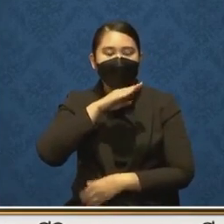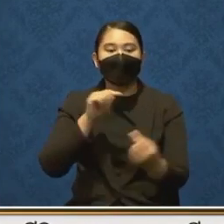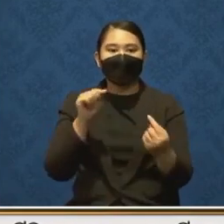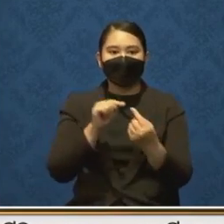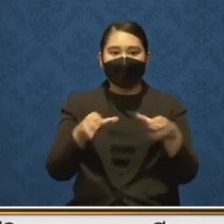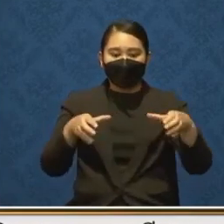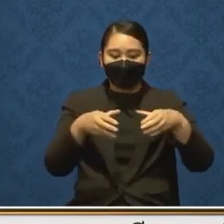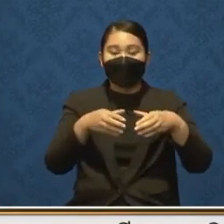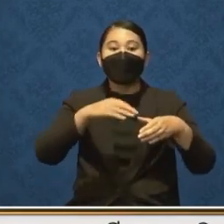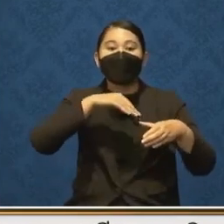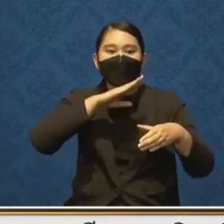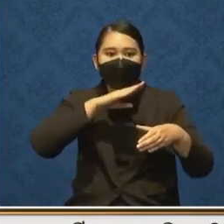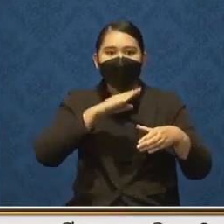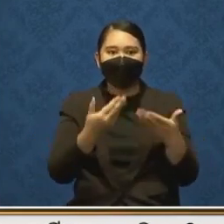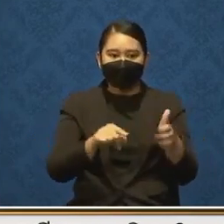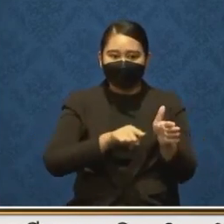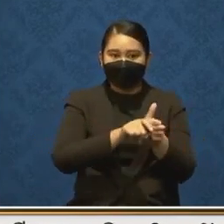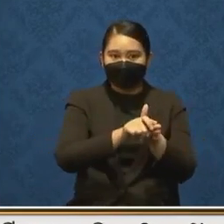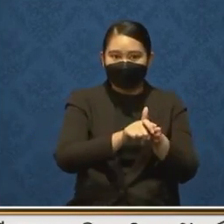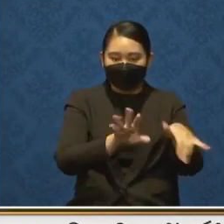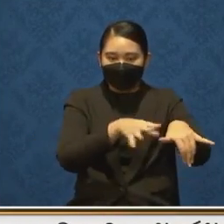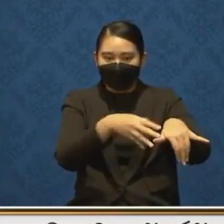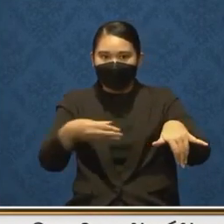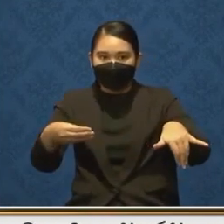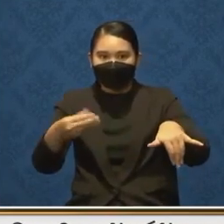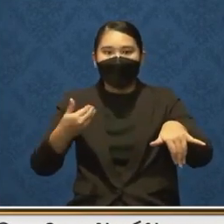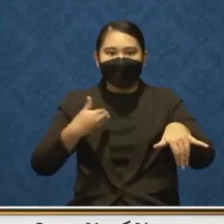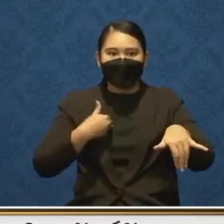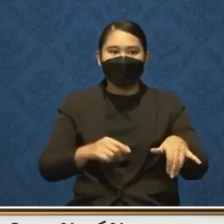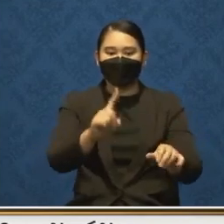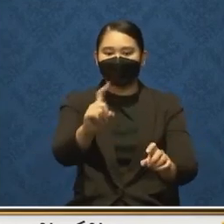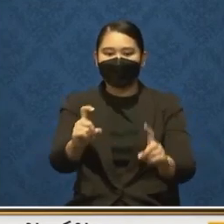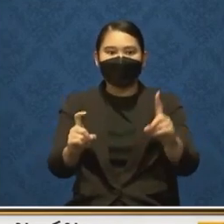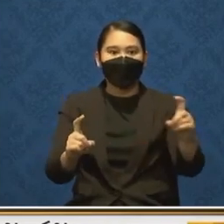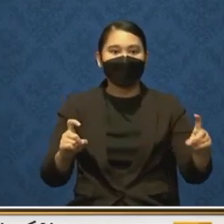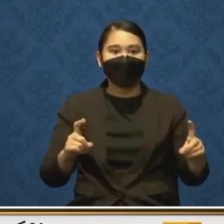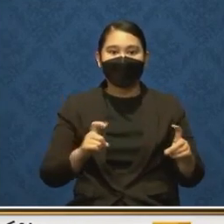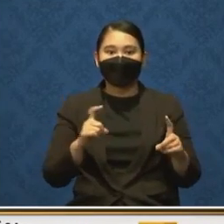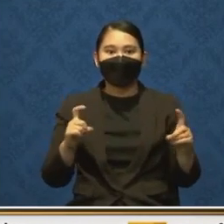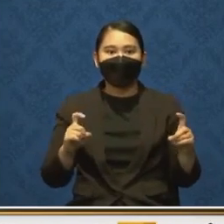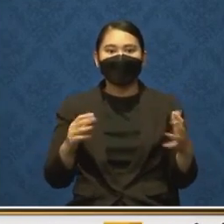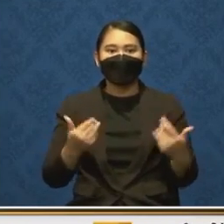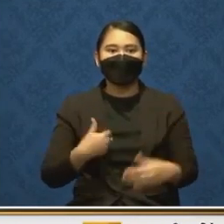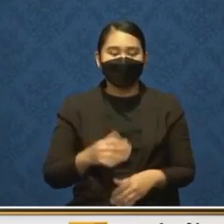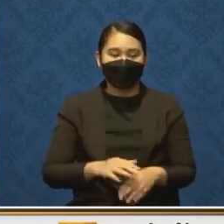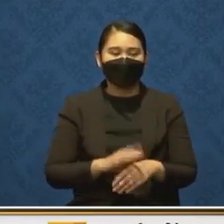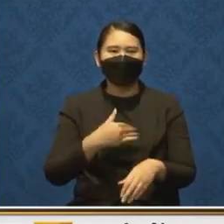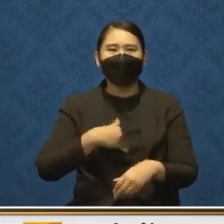thi